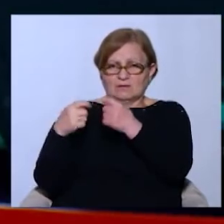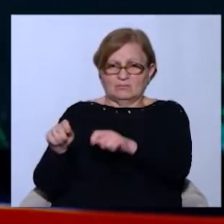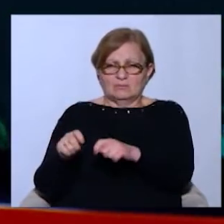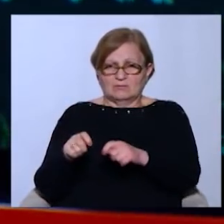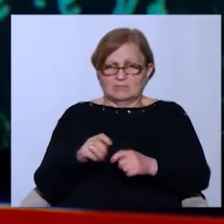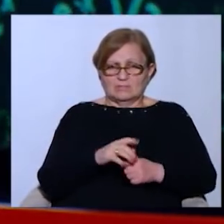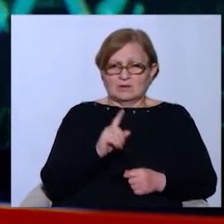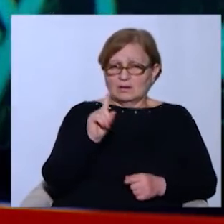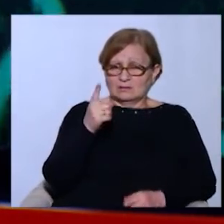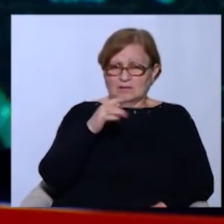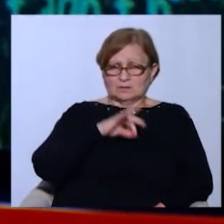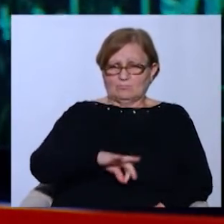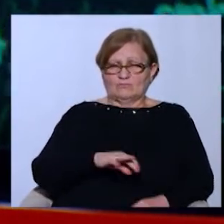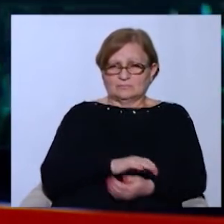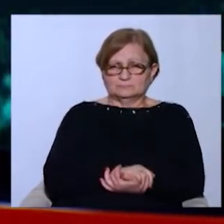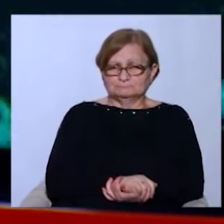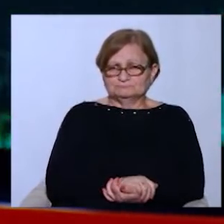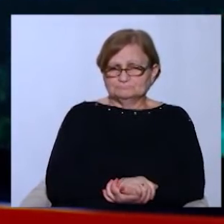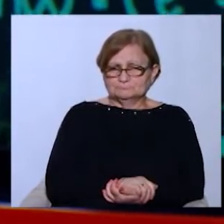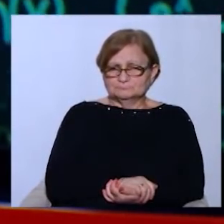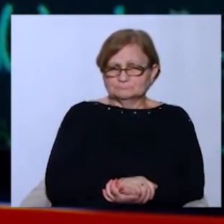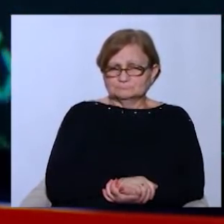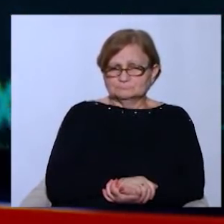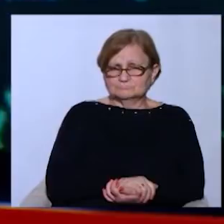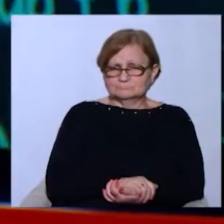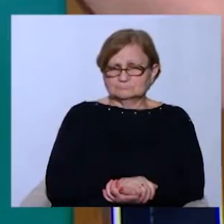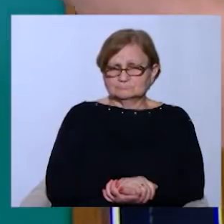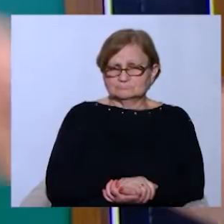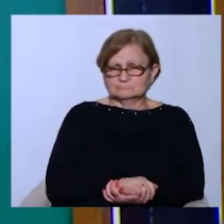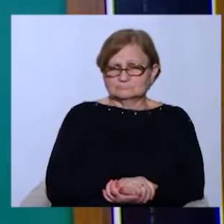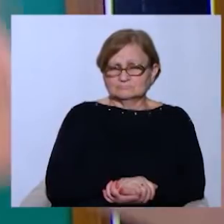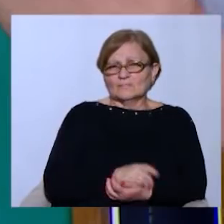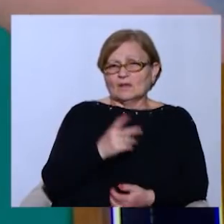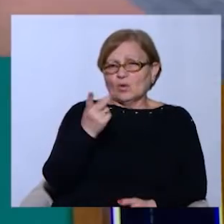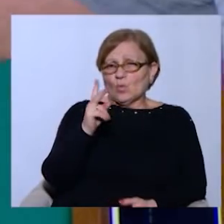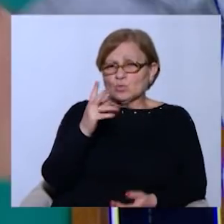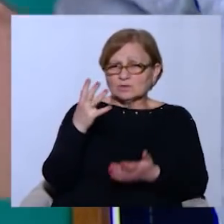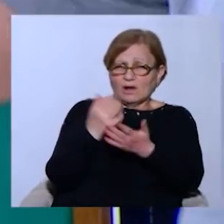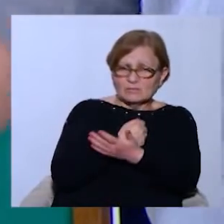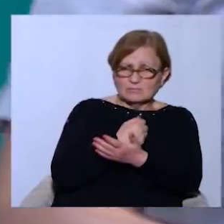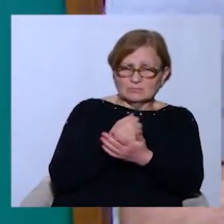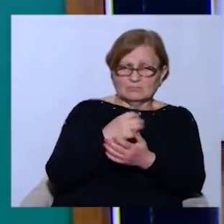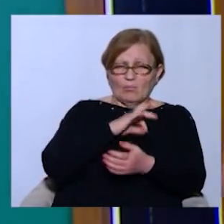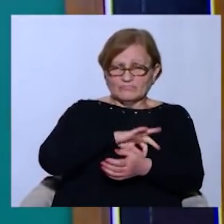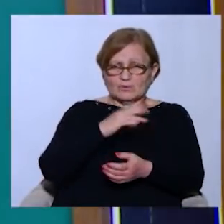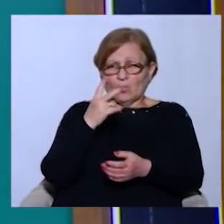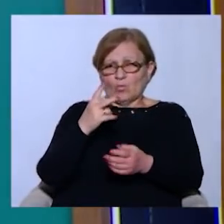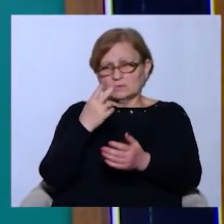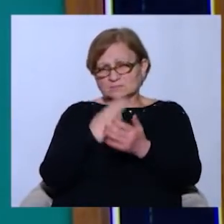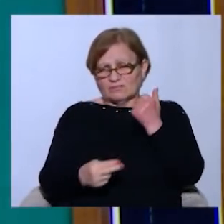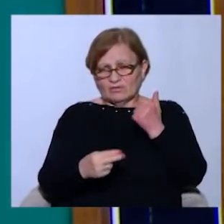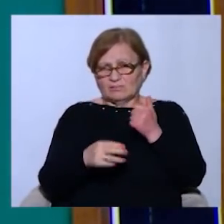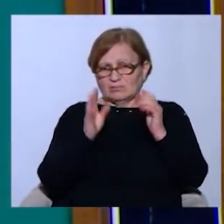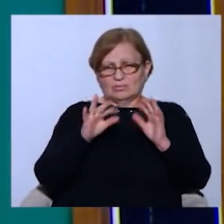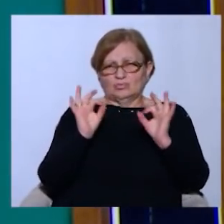ესე იგი კიდე ლარი მოვიგე. ამბობენ რომ 2 ლარი მოვიგე, 2 წავაგე, ესე იგი მე არაფერი არც მომიგია, არც წამიგია.